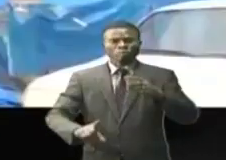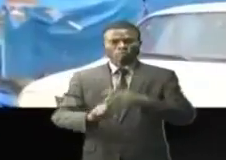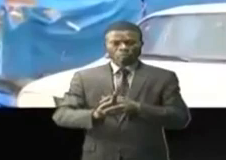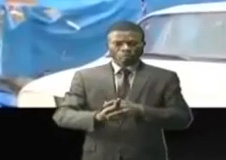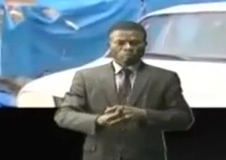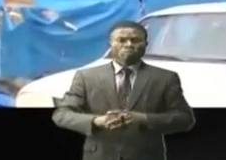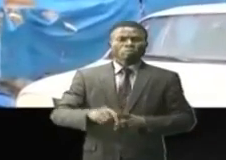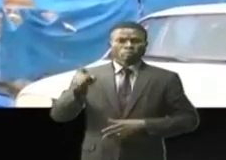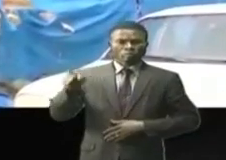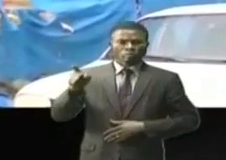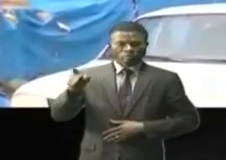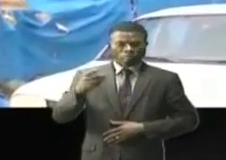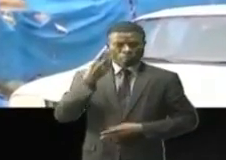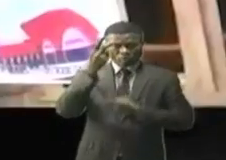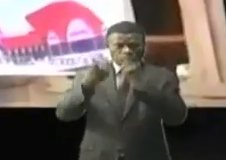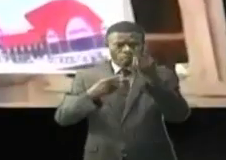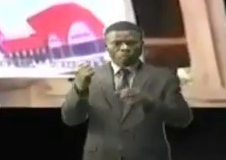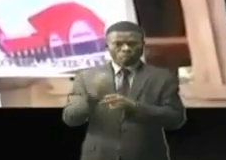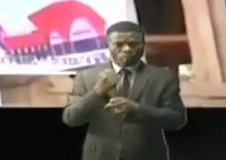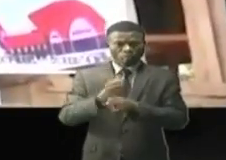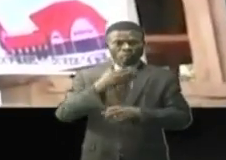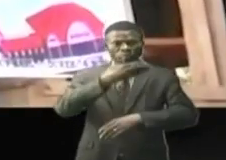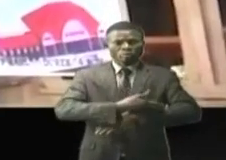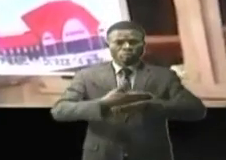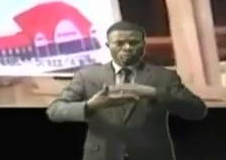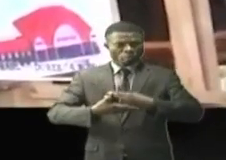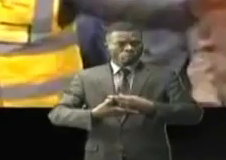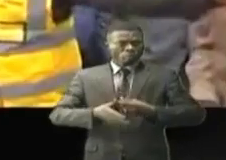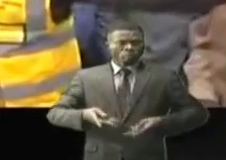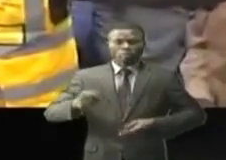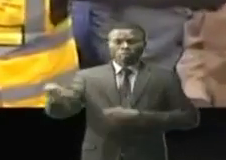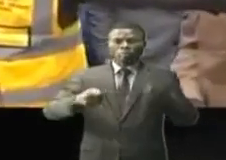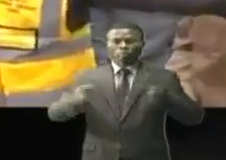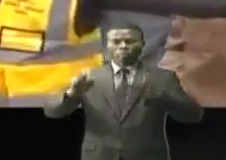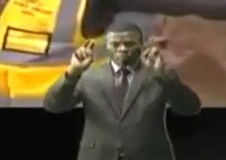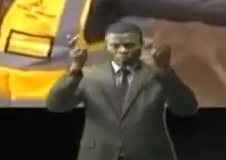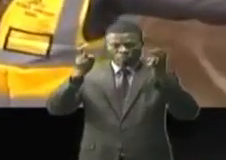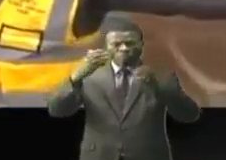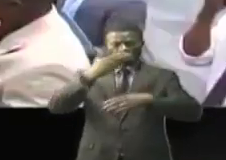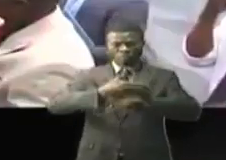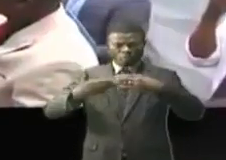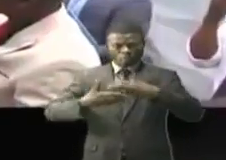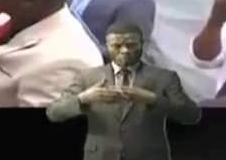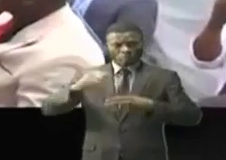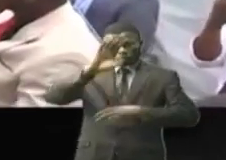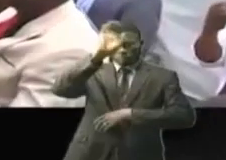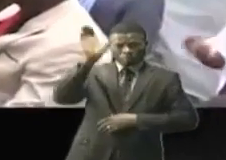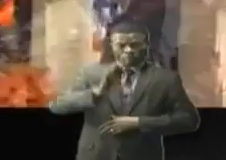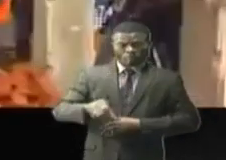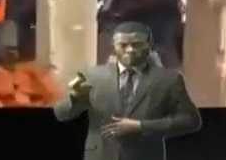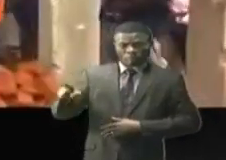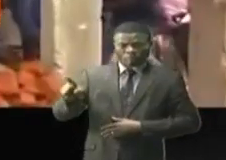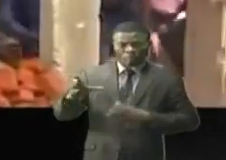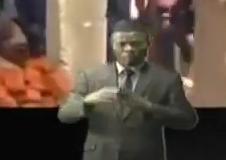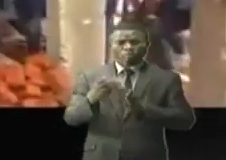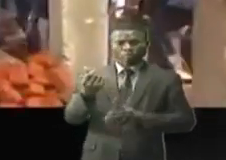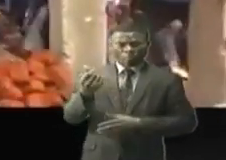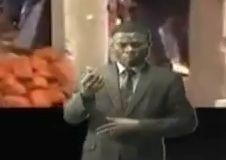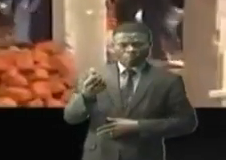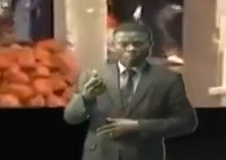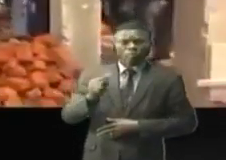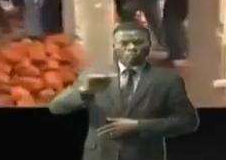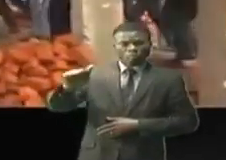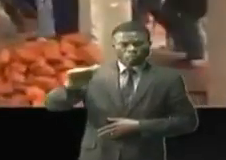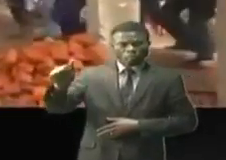Idriss Mangala a visité les travaux de construction du marché moderne construit dans cette commune d'Alungouli avec les financements propres